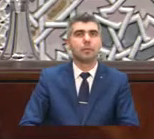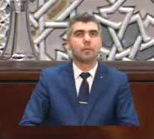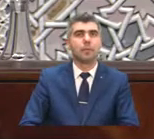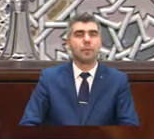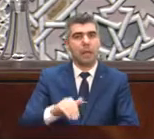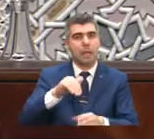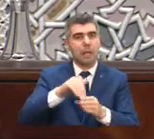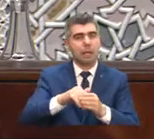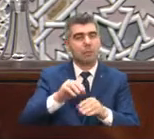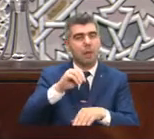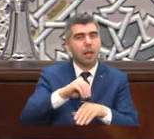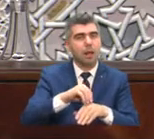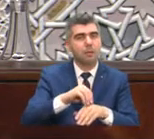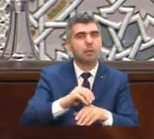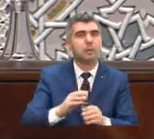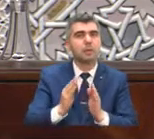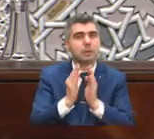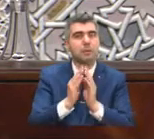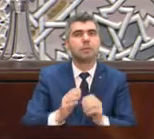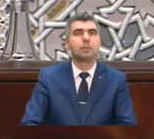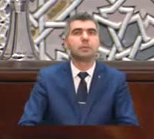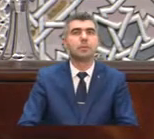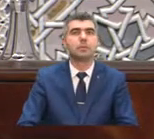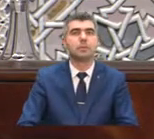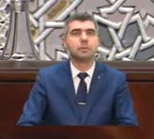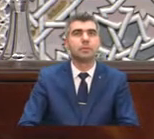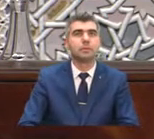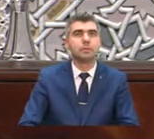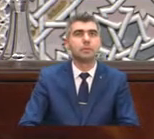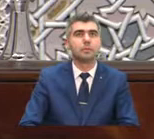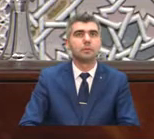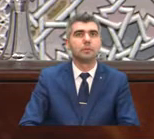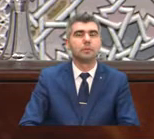للتعقيب. سيد نائب، تفضلوا.